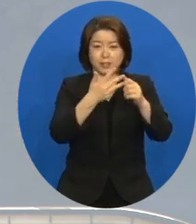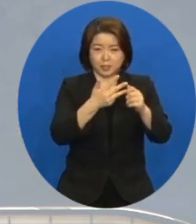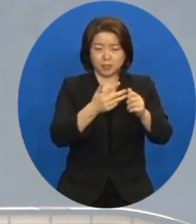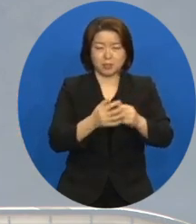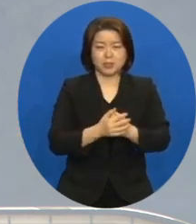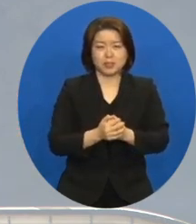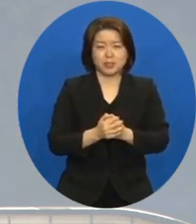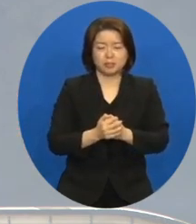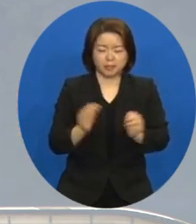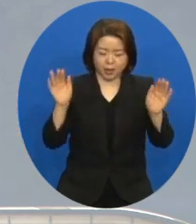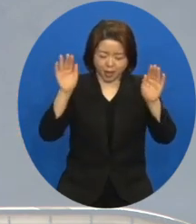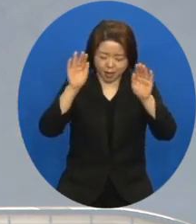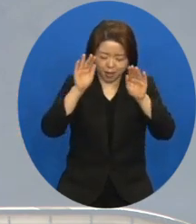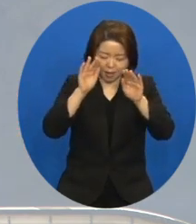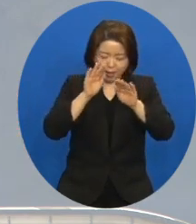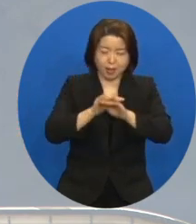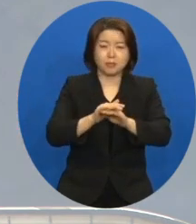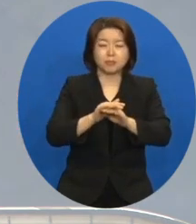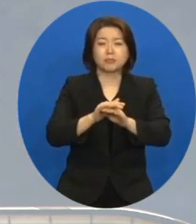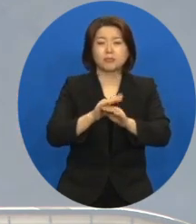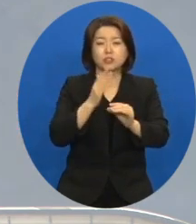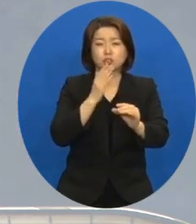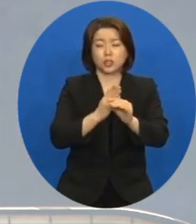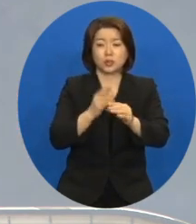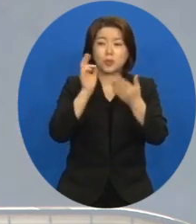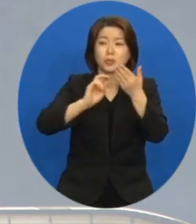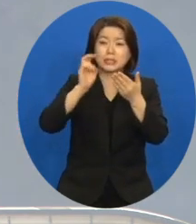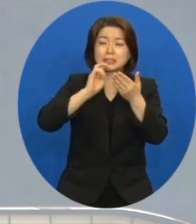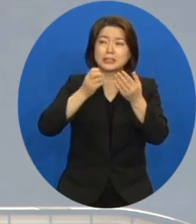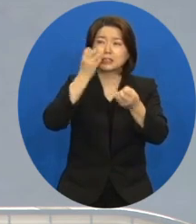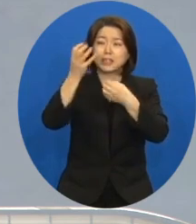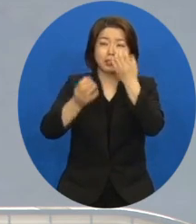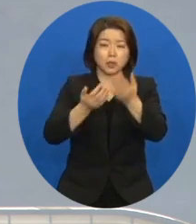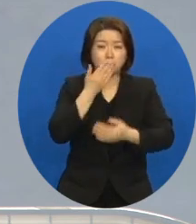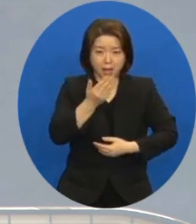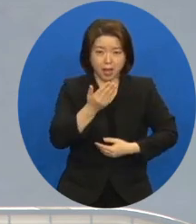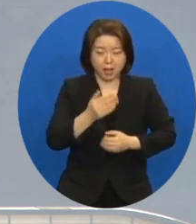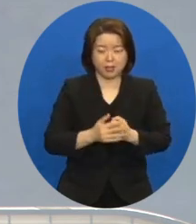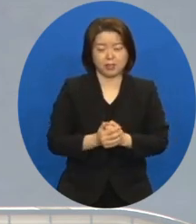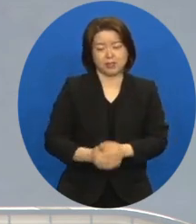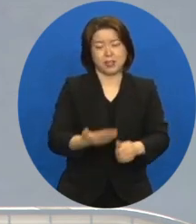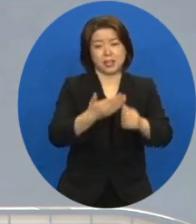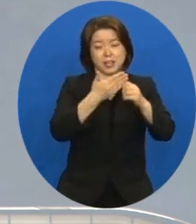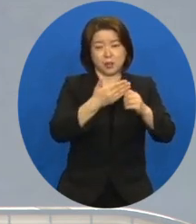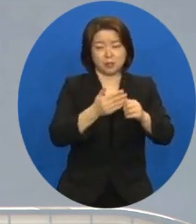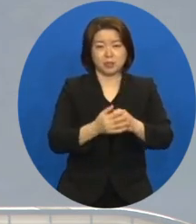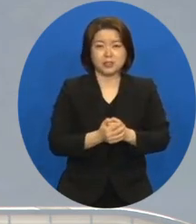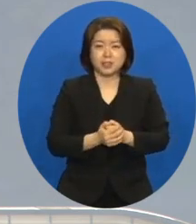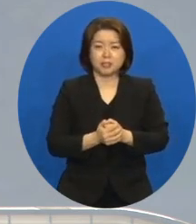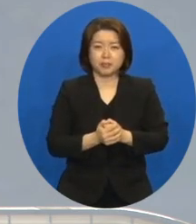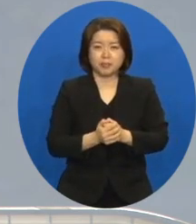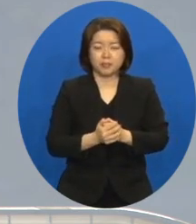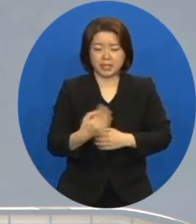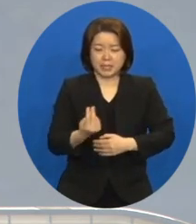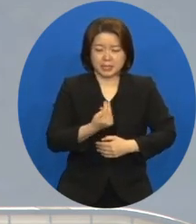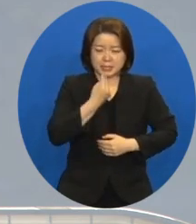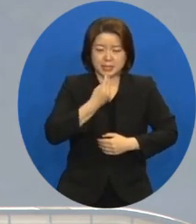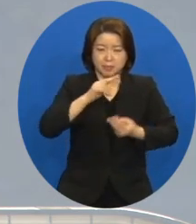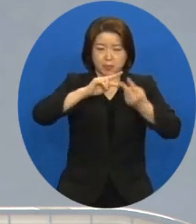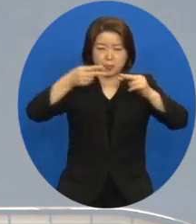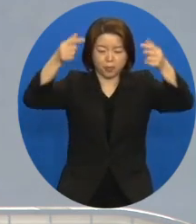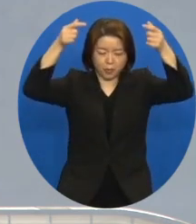번째, 캄캄한 밤중에도 찬송을 부를 수 있습니다. 아홉 번째, 생명의